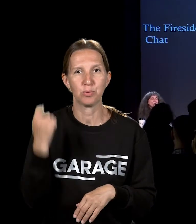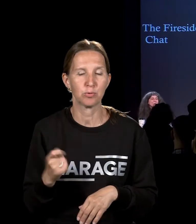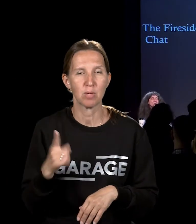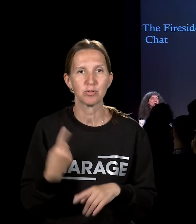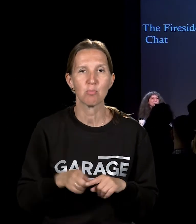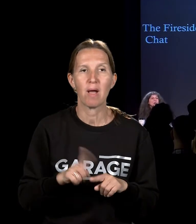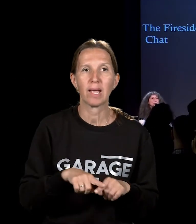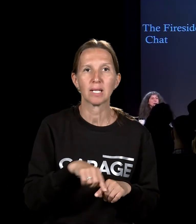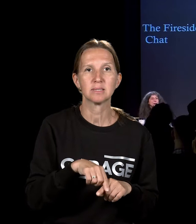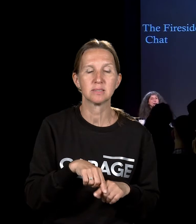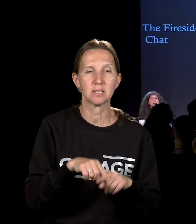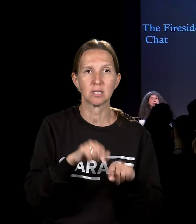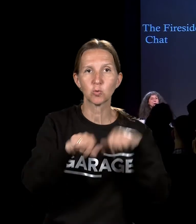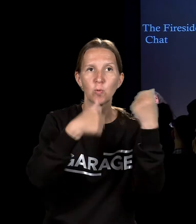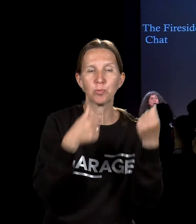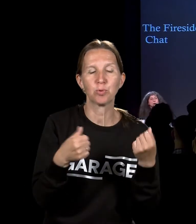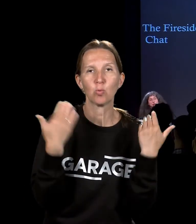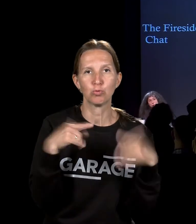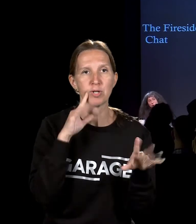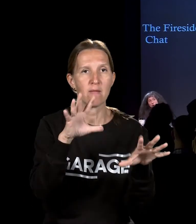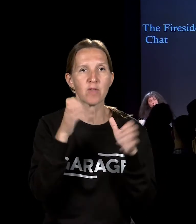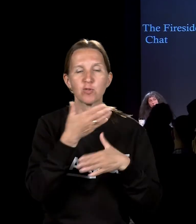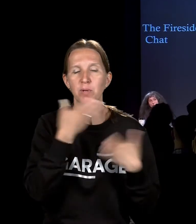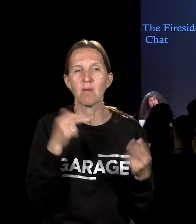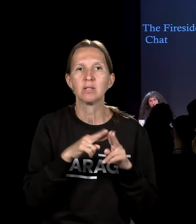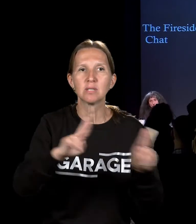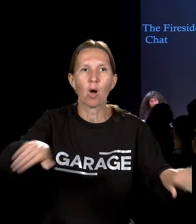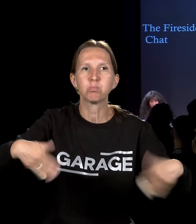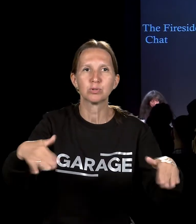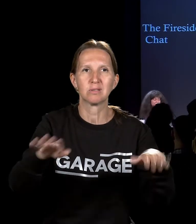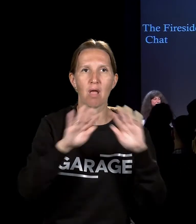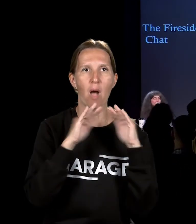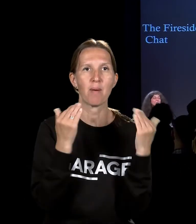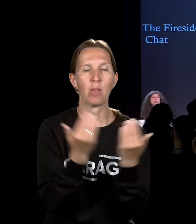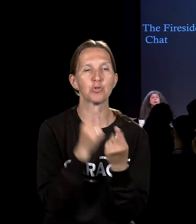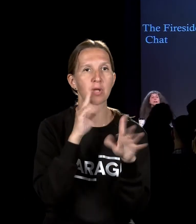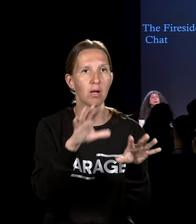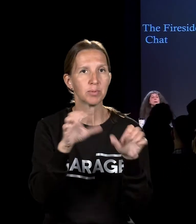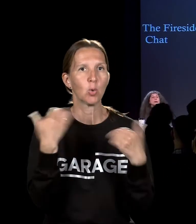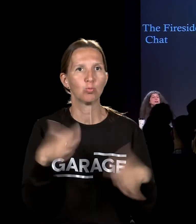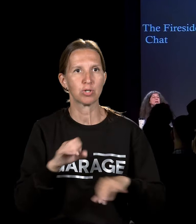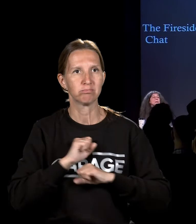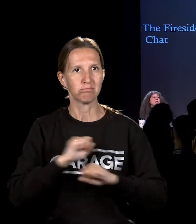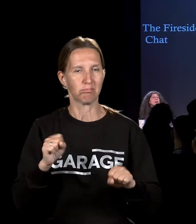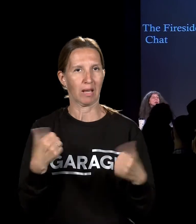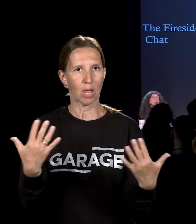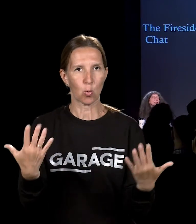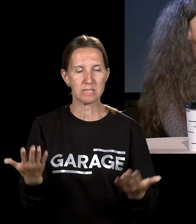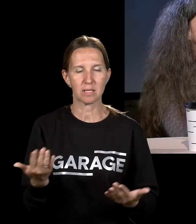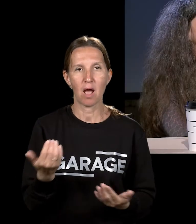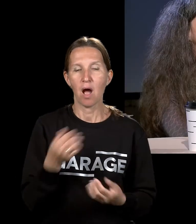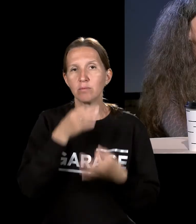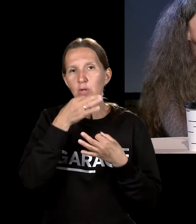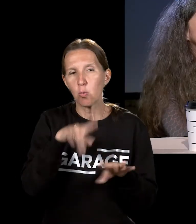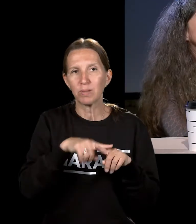почему эти персонажи перестают читаться как пустые оболочки, начинают читаться вполне себе патетически. Потому что